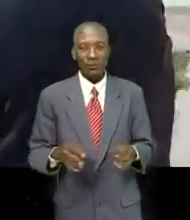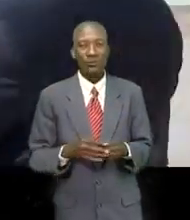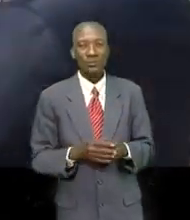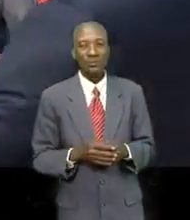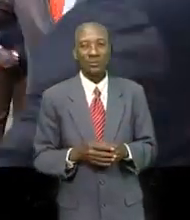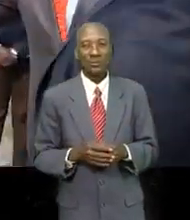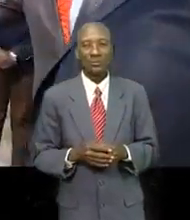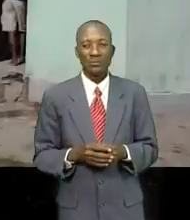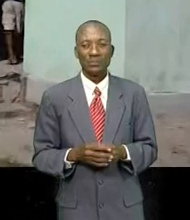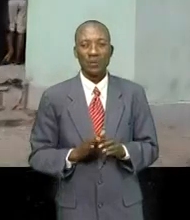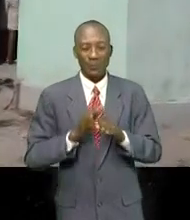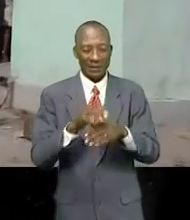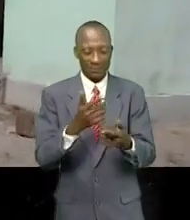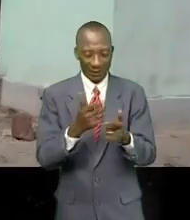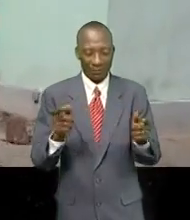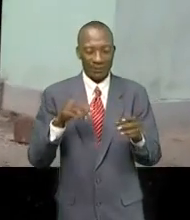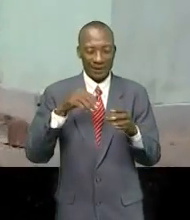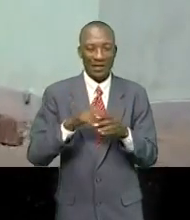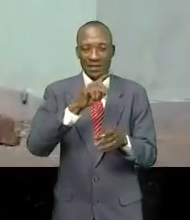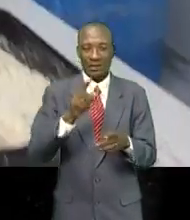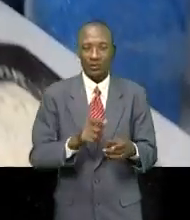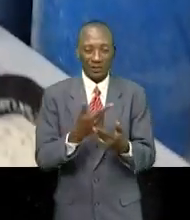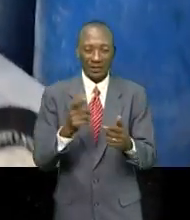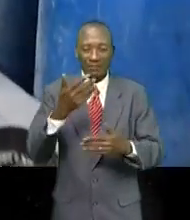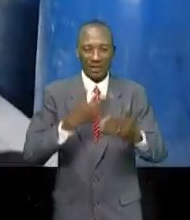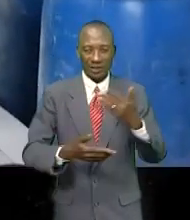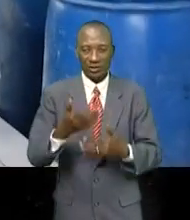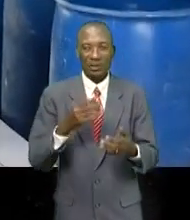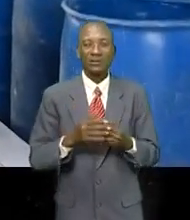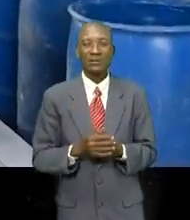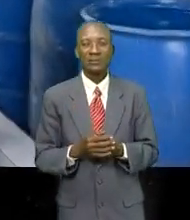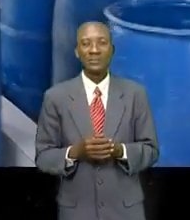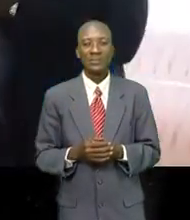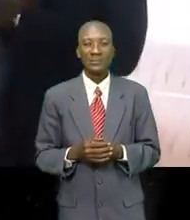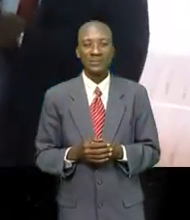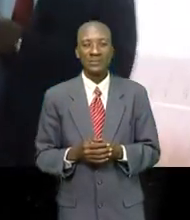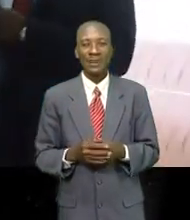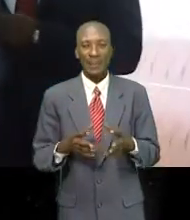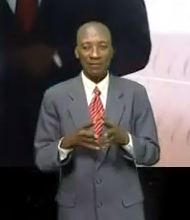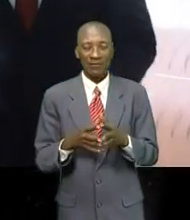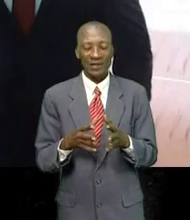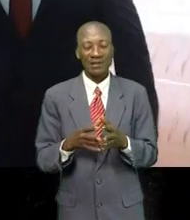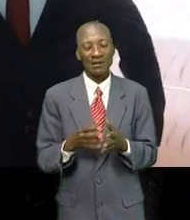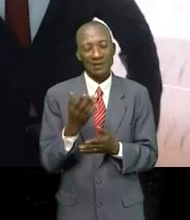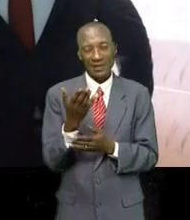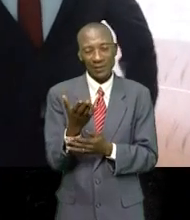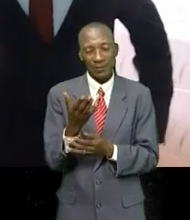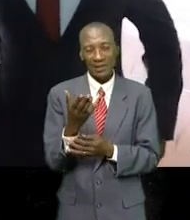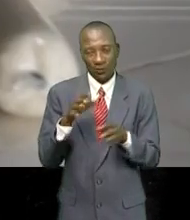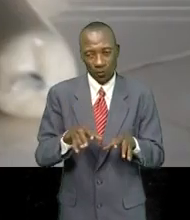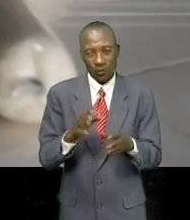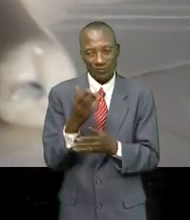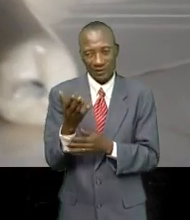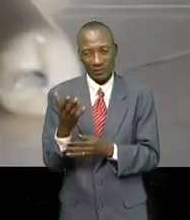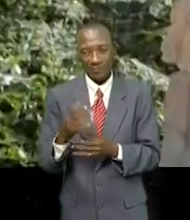zone de libre-échange continentale africaine par cette visite de deux membres du gouvernement à l'usine Congo Bio-Végétal? L'on peut répondre par l'affirmative.